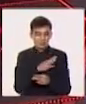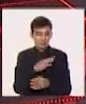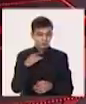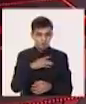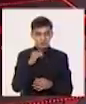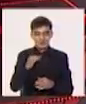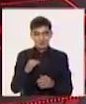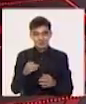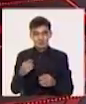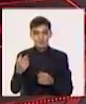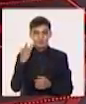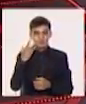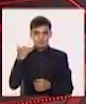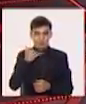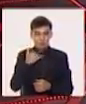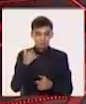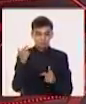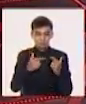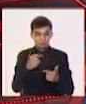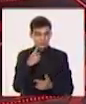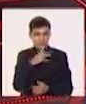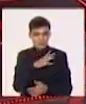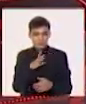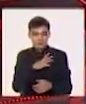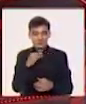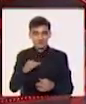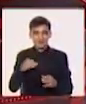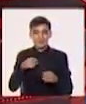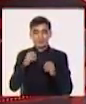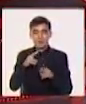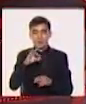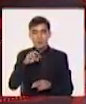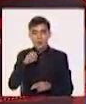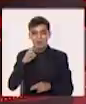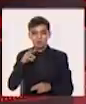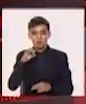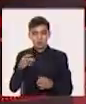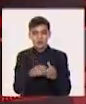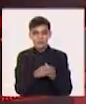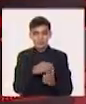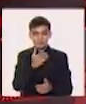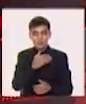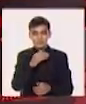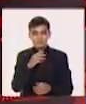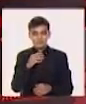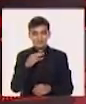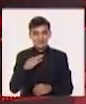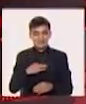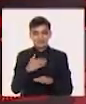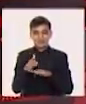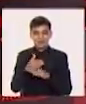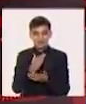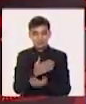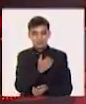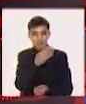үркітуінен мезі болдық дегендер бар. Жалпы осы коллекторлық компаниялардың баласының атындағы несиесі үшін әкеңінің үйін тартып аламыз деп